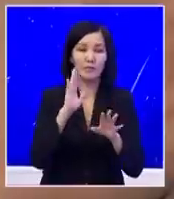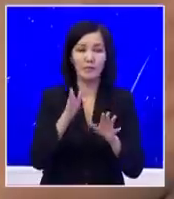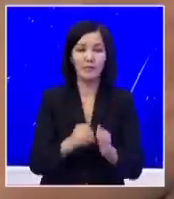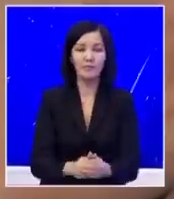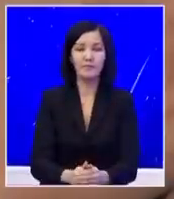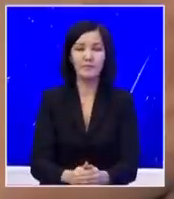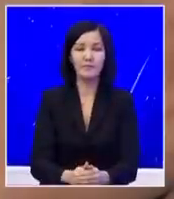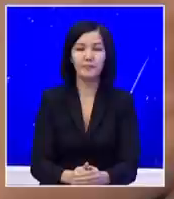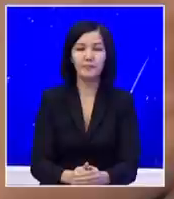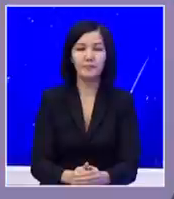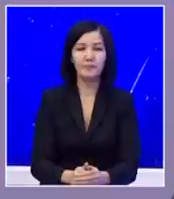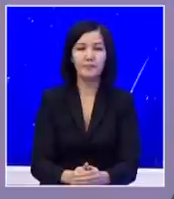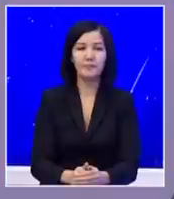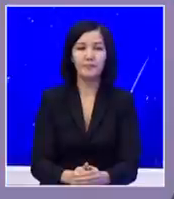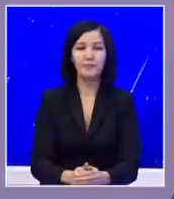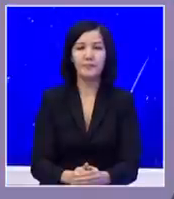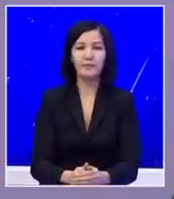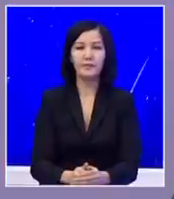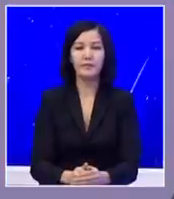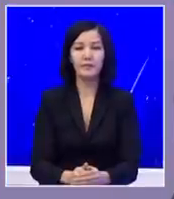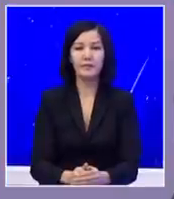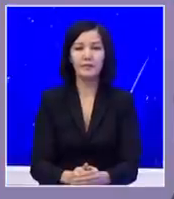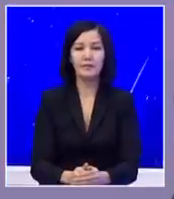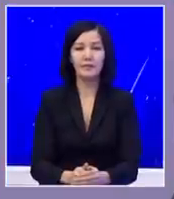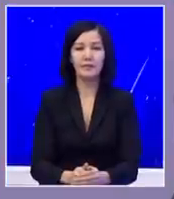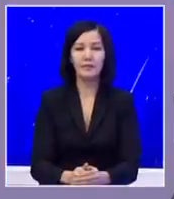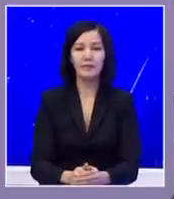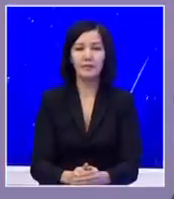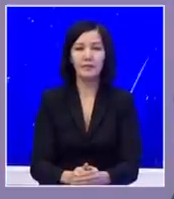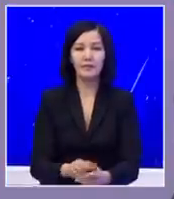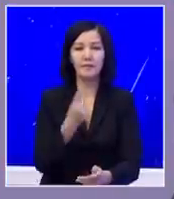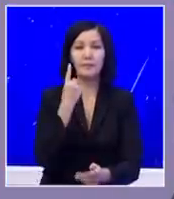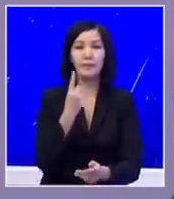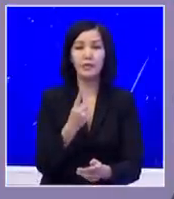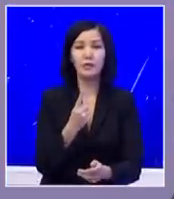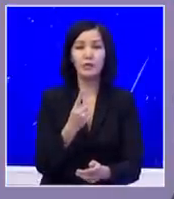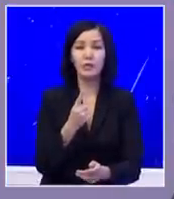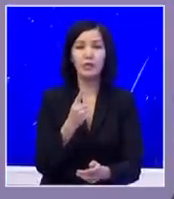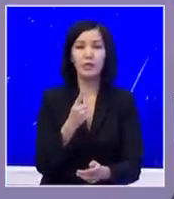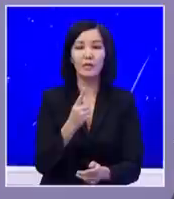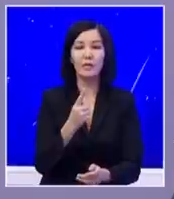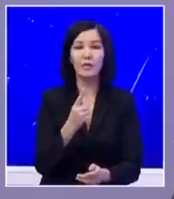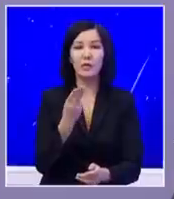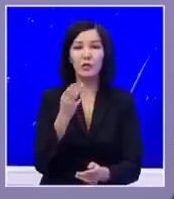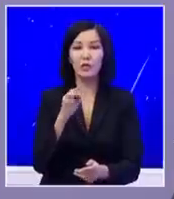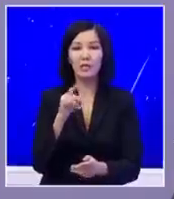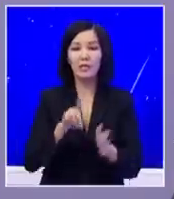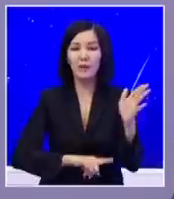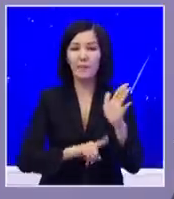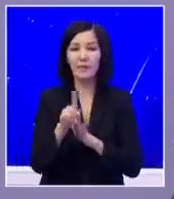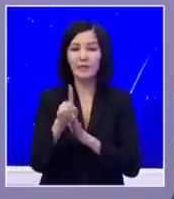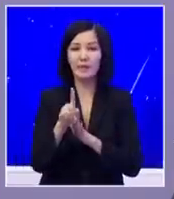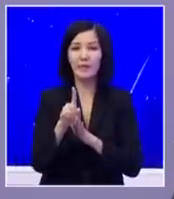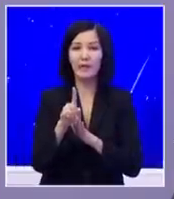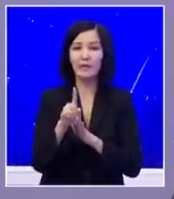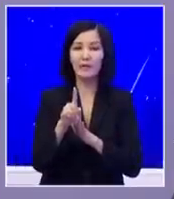боларына байланысты. С 1 июня мы сейчас рассматриваем. Вот у меня перечень, мне сегодня тоже показывает этап по